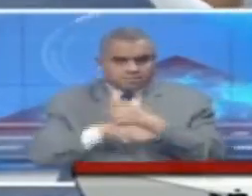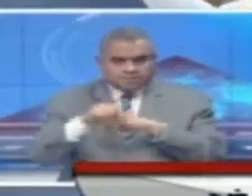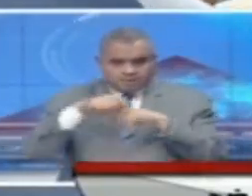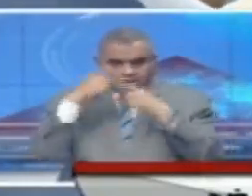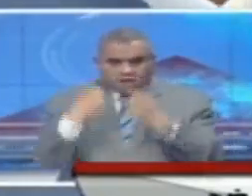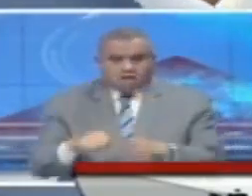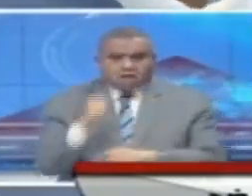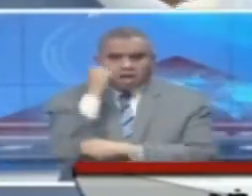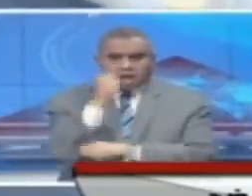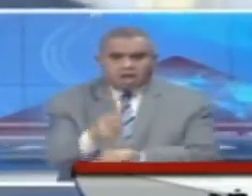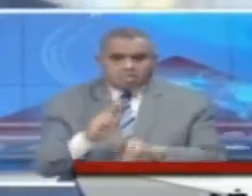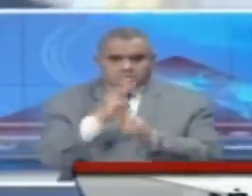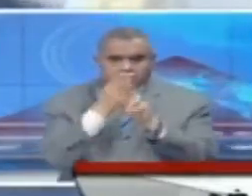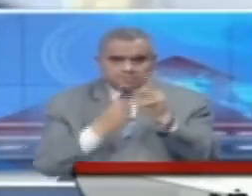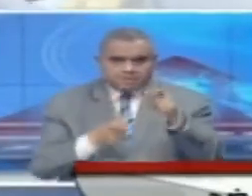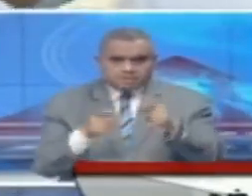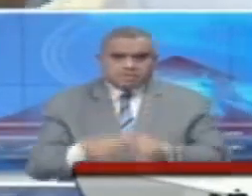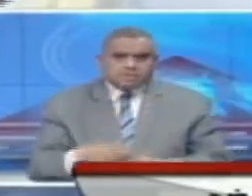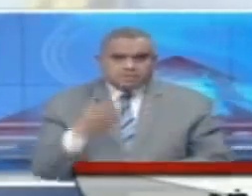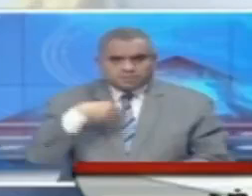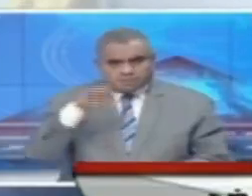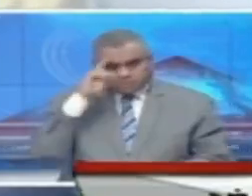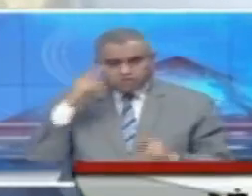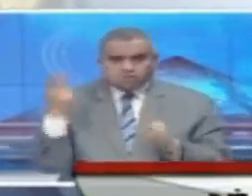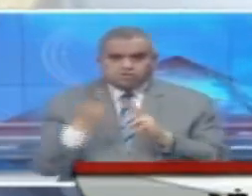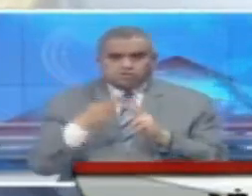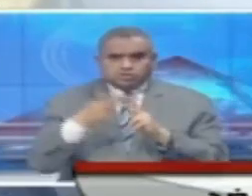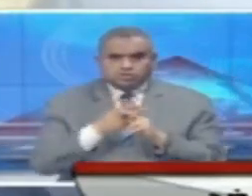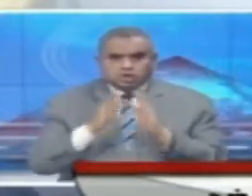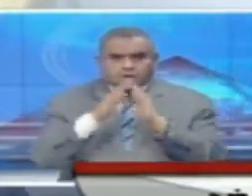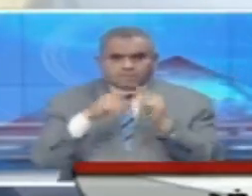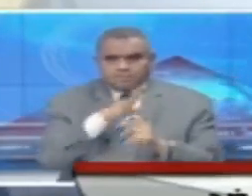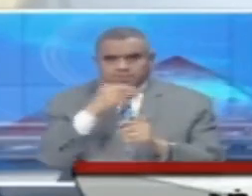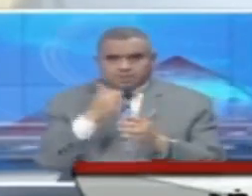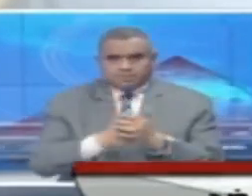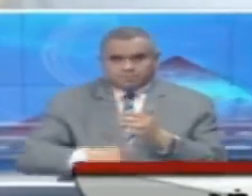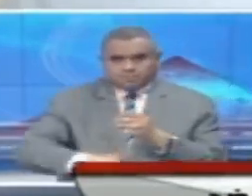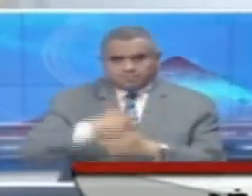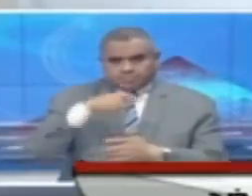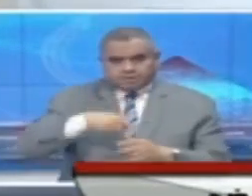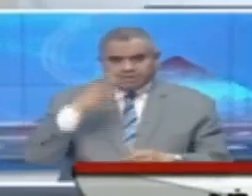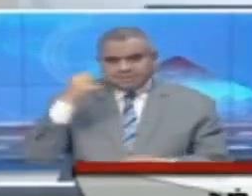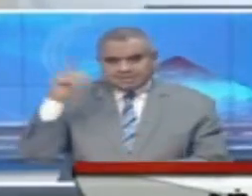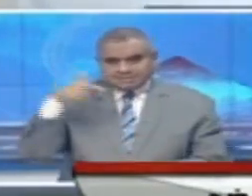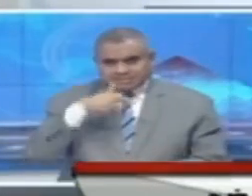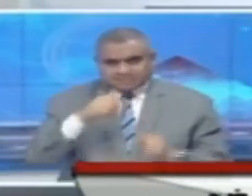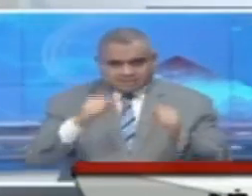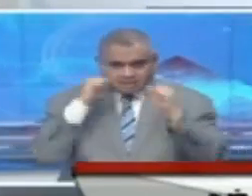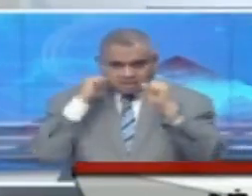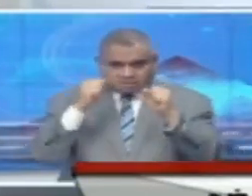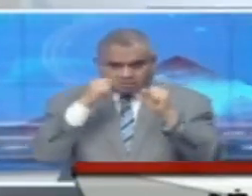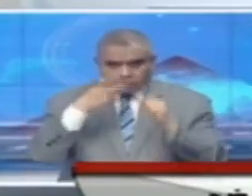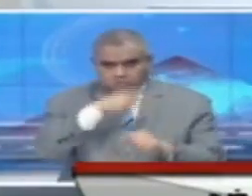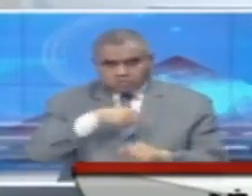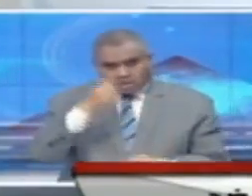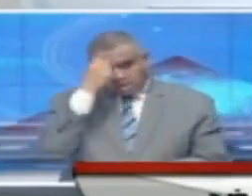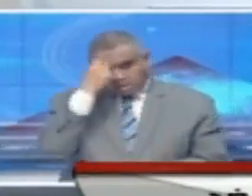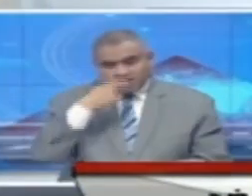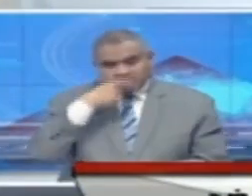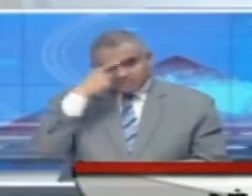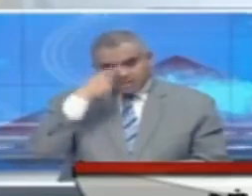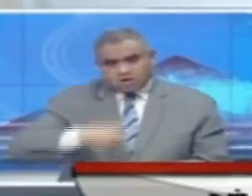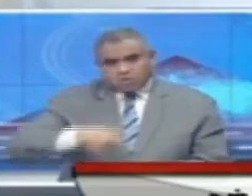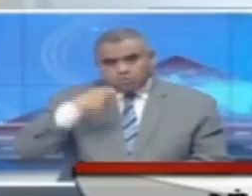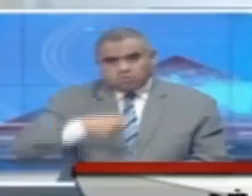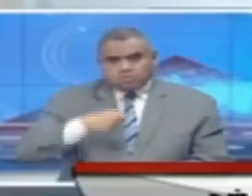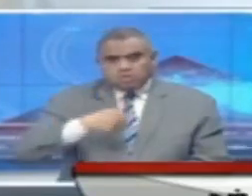بمدينة نصر. أولا أحب أهني الشعب المصري بثورة 30 يونيو، كل سنة وحضراتكم طيبين.